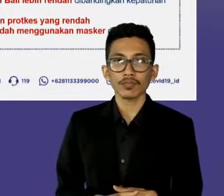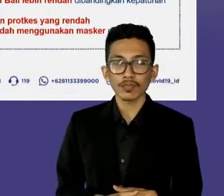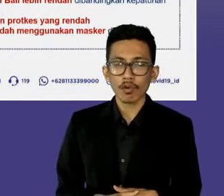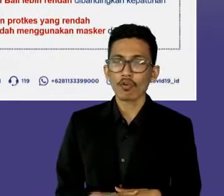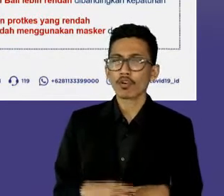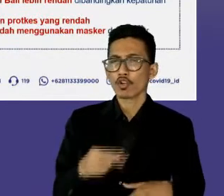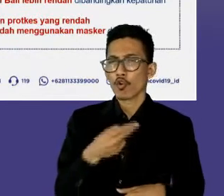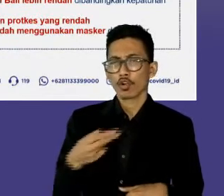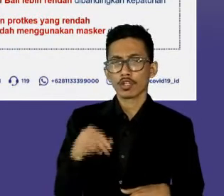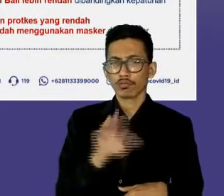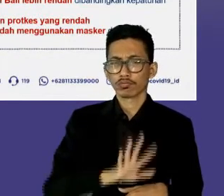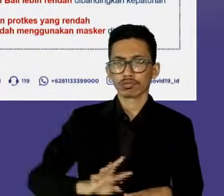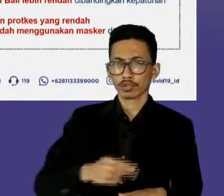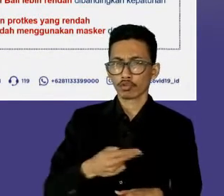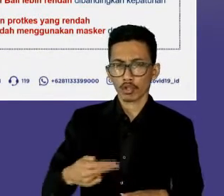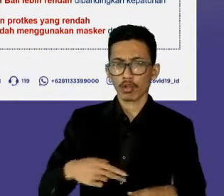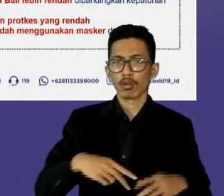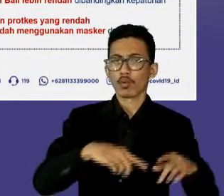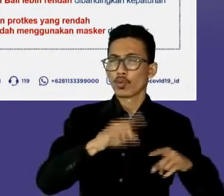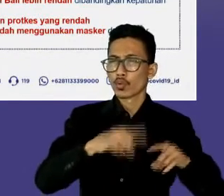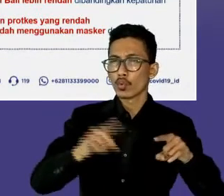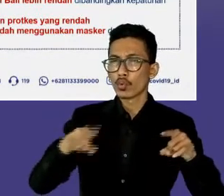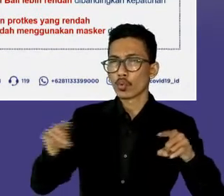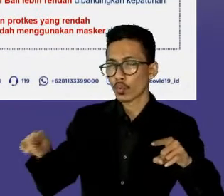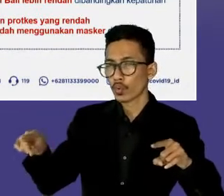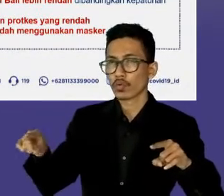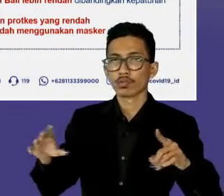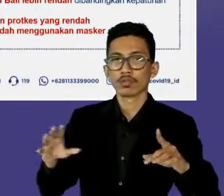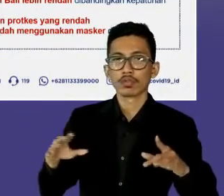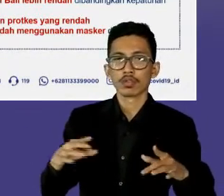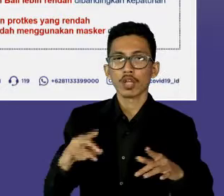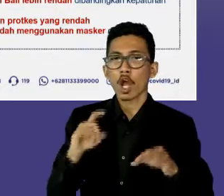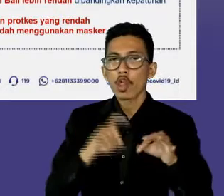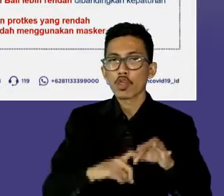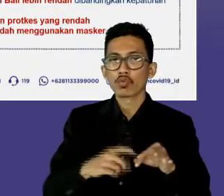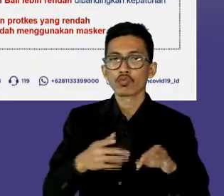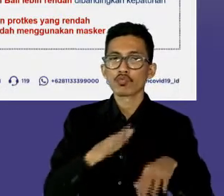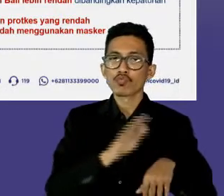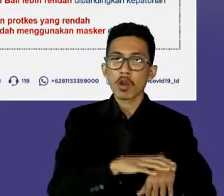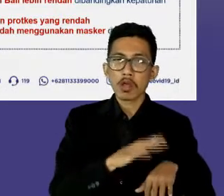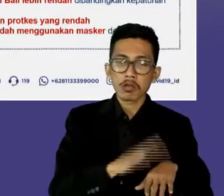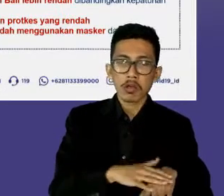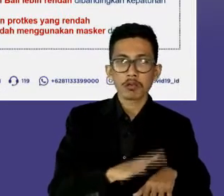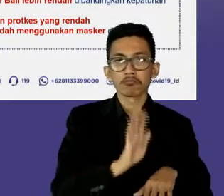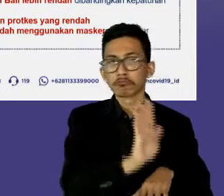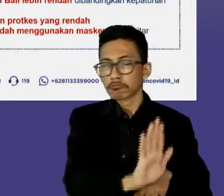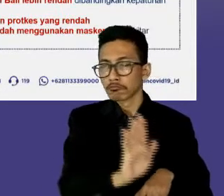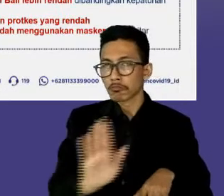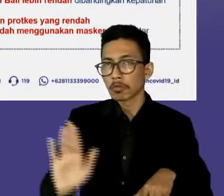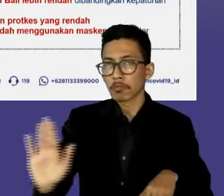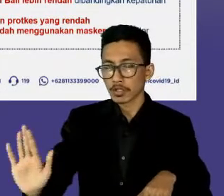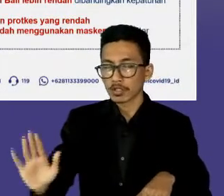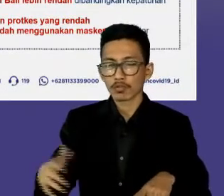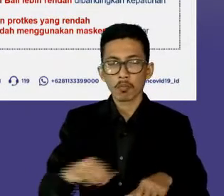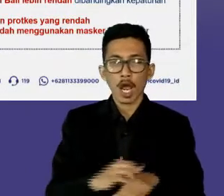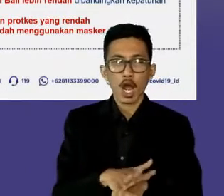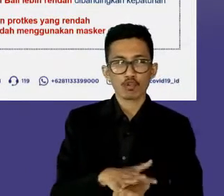juga, karena tergantung juga dengan custom atau kebiasaan adat istiadat setempat, itu juga pasti akan